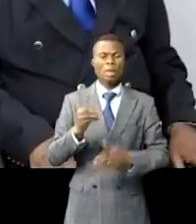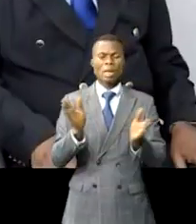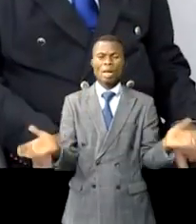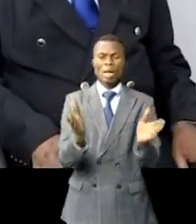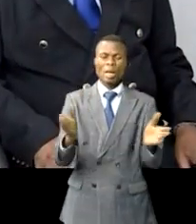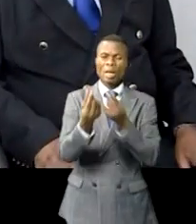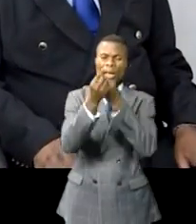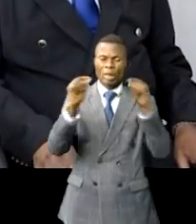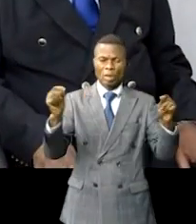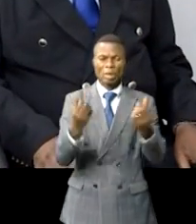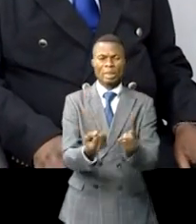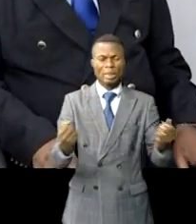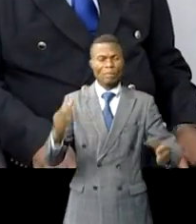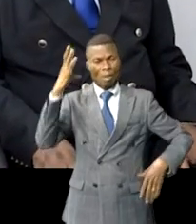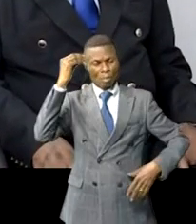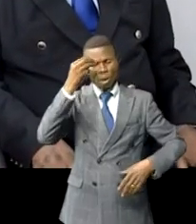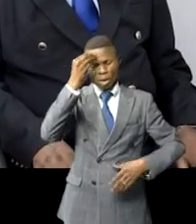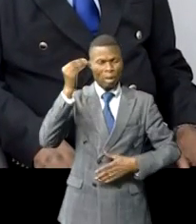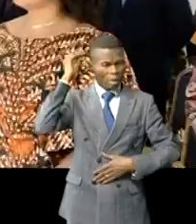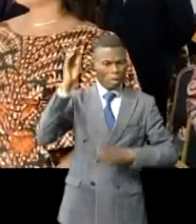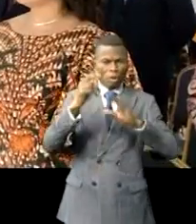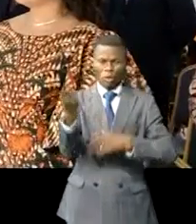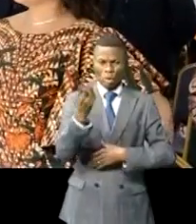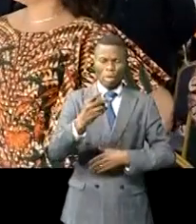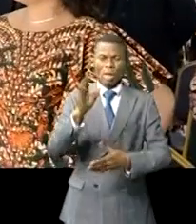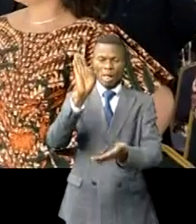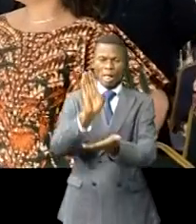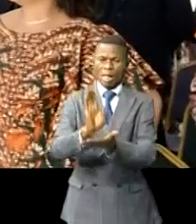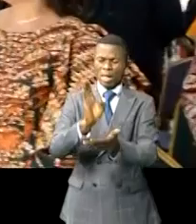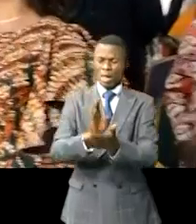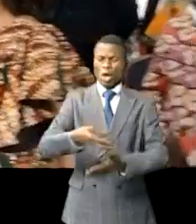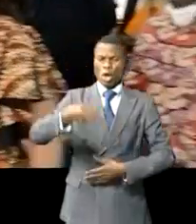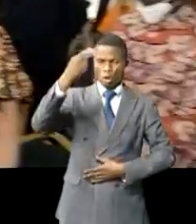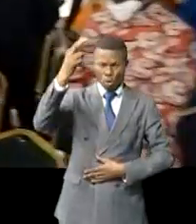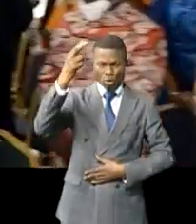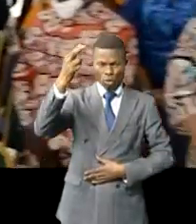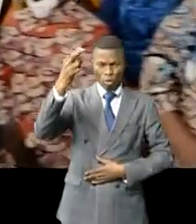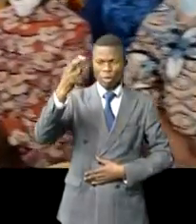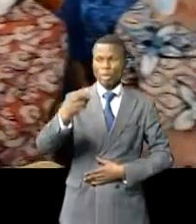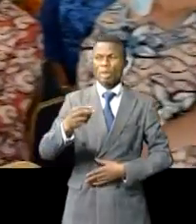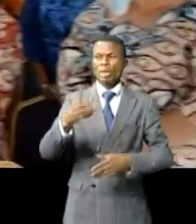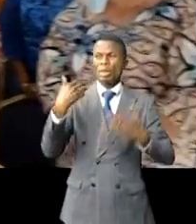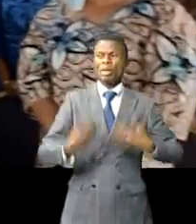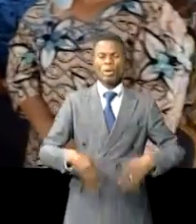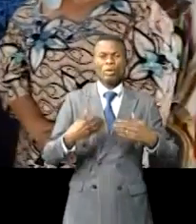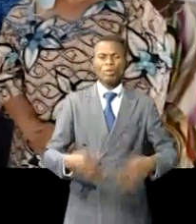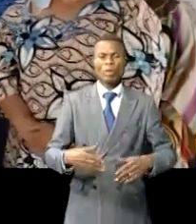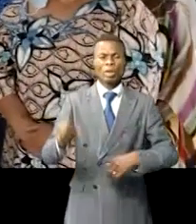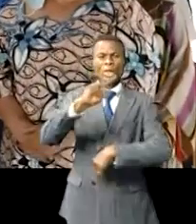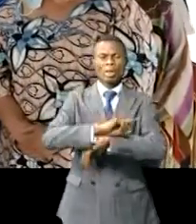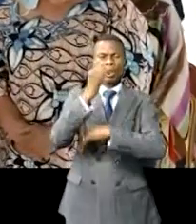des enfants autistes, toutes deux ont reçu les titres de servante de l'humanité, ce en marge de la célébration de la